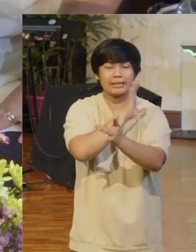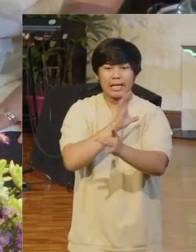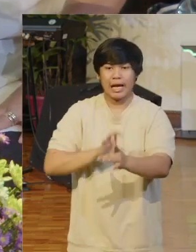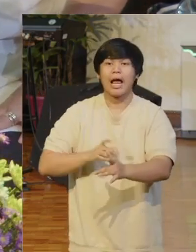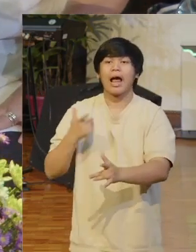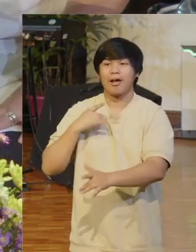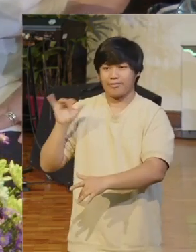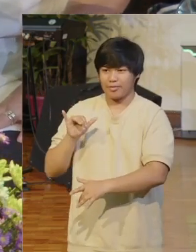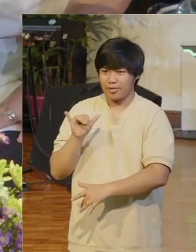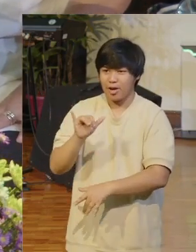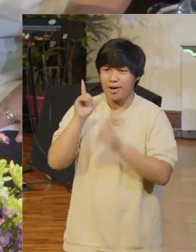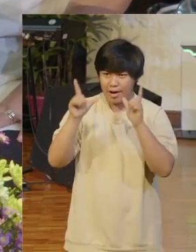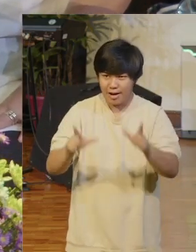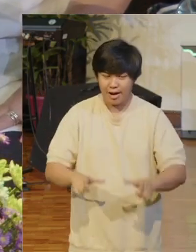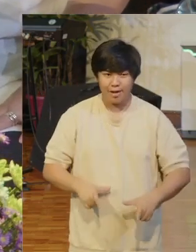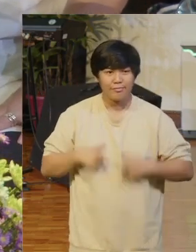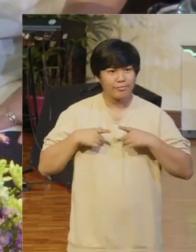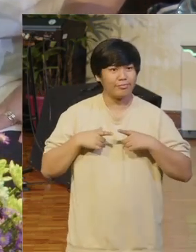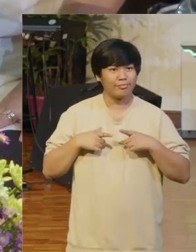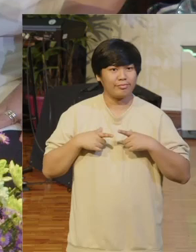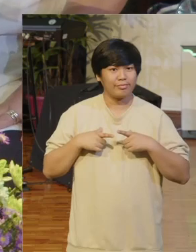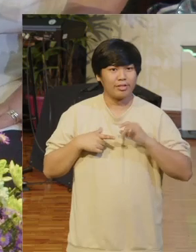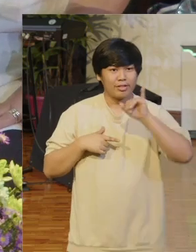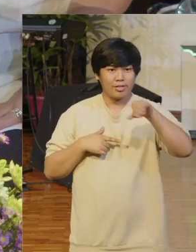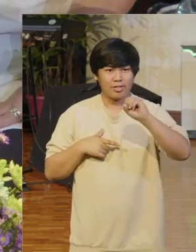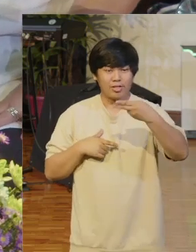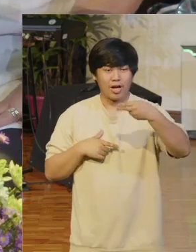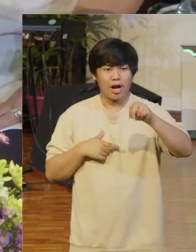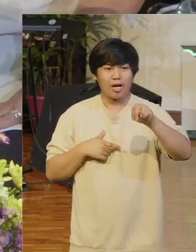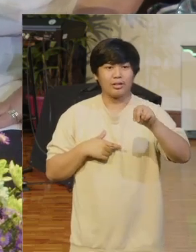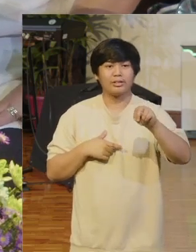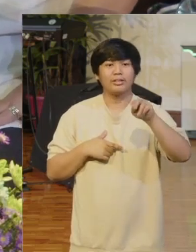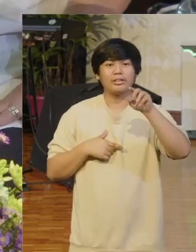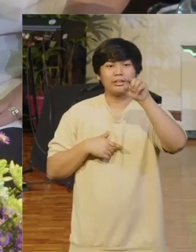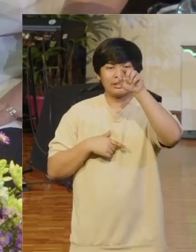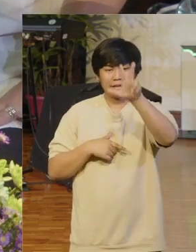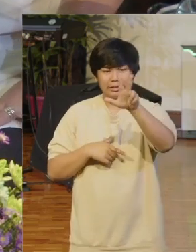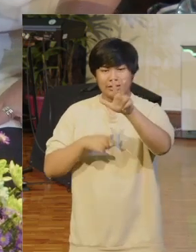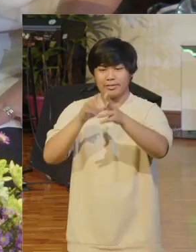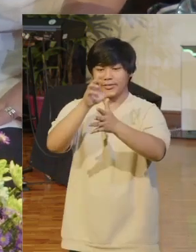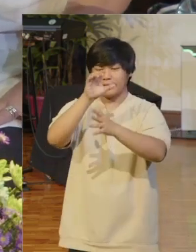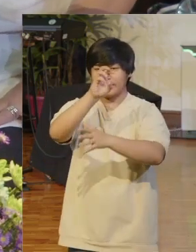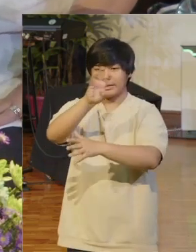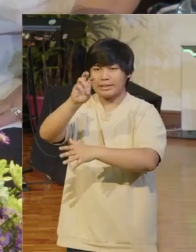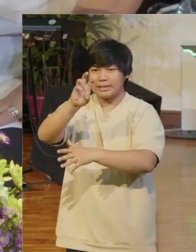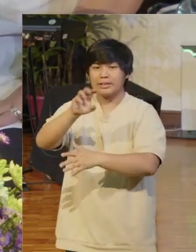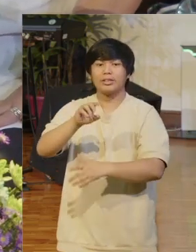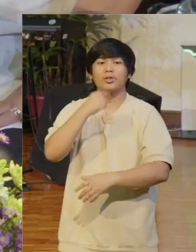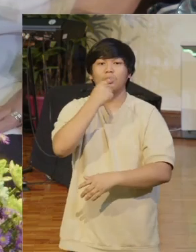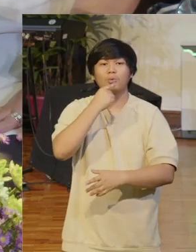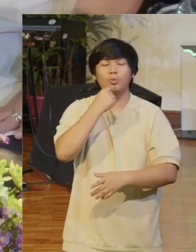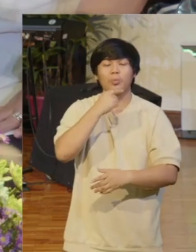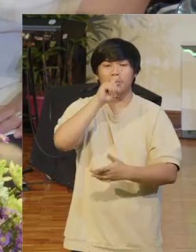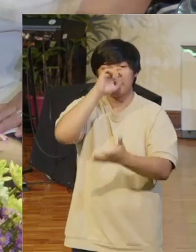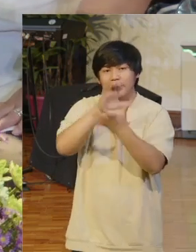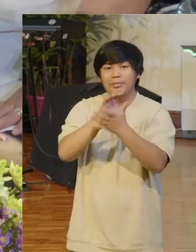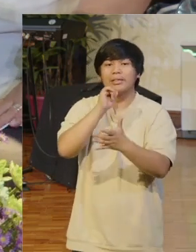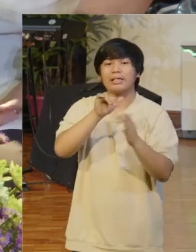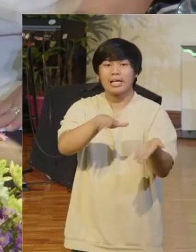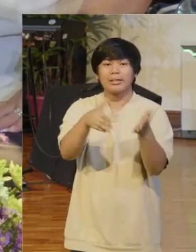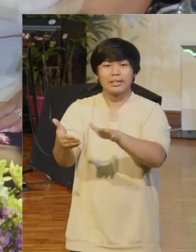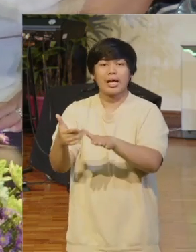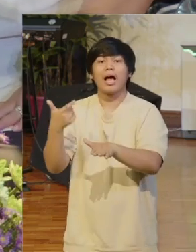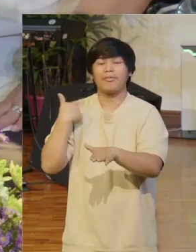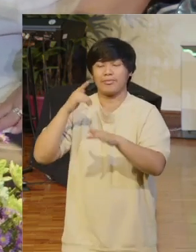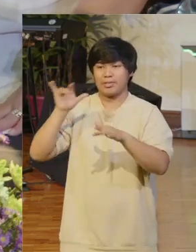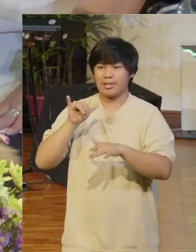life. Sabi niya sa John 3:16, that whoever believes in Him should not perish, but have eternal